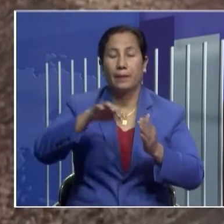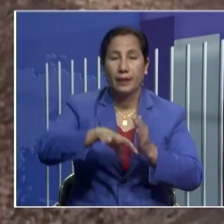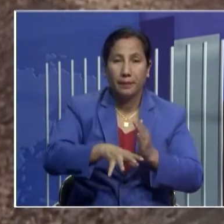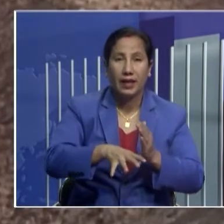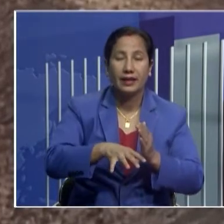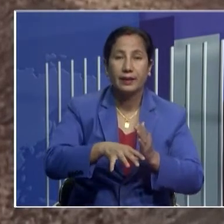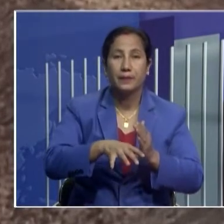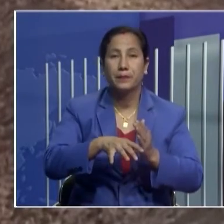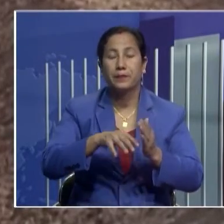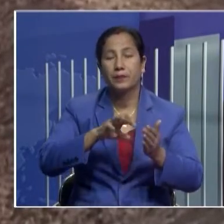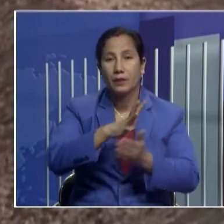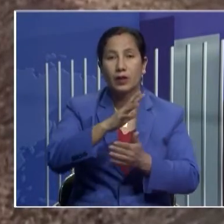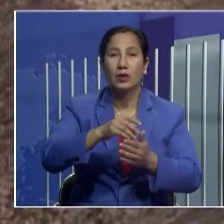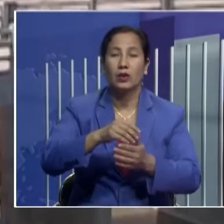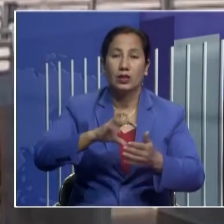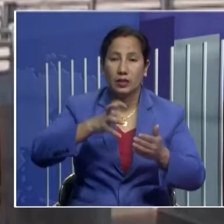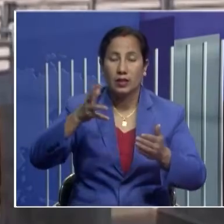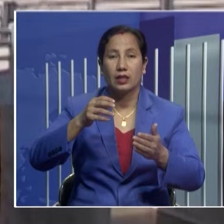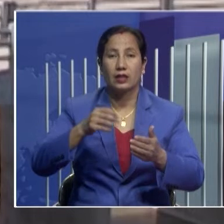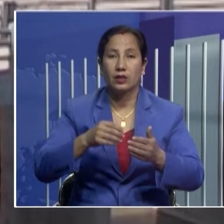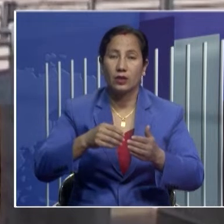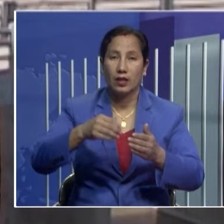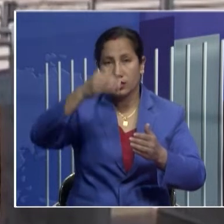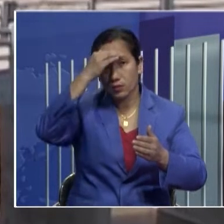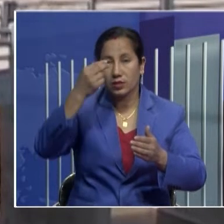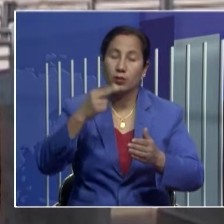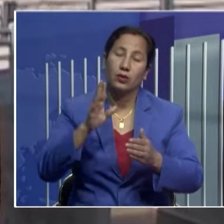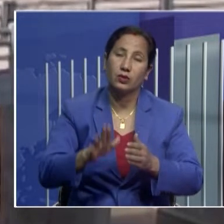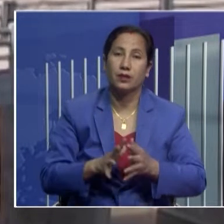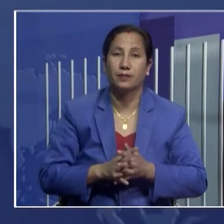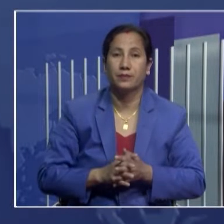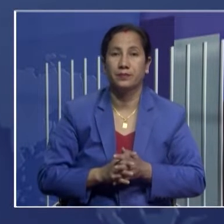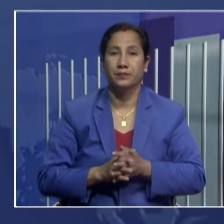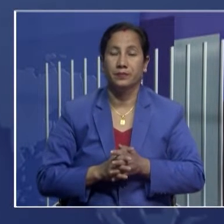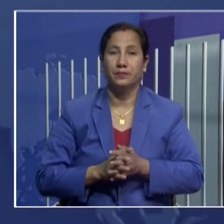जमिन कटान र पटानसँगै स्थानीयहरू विस्थापित भएका थिए।